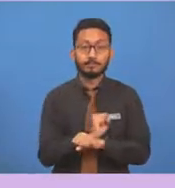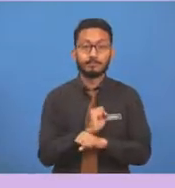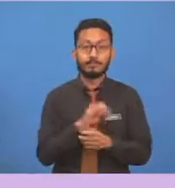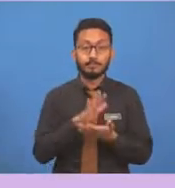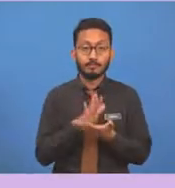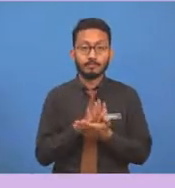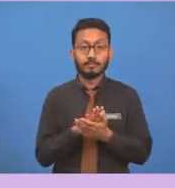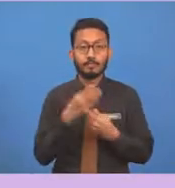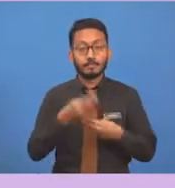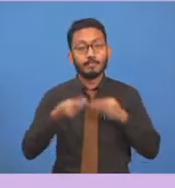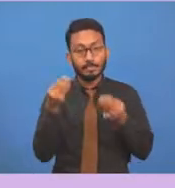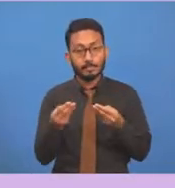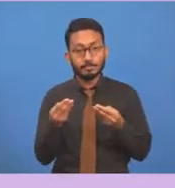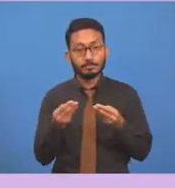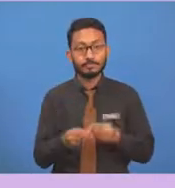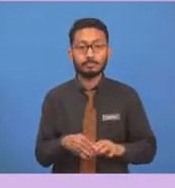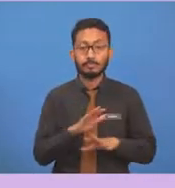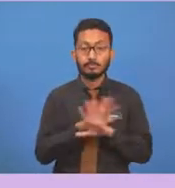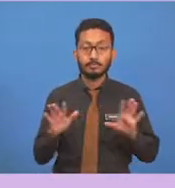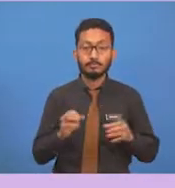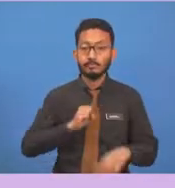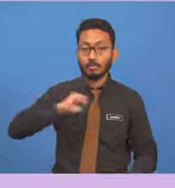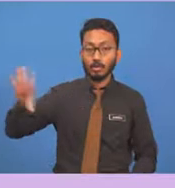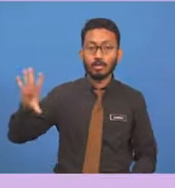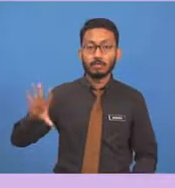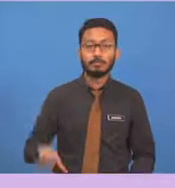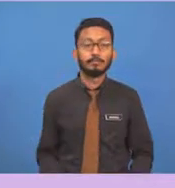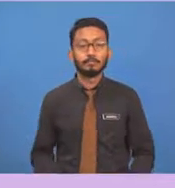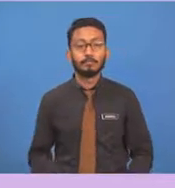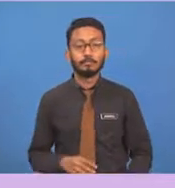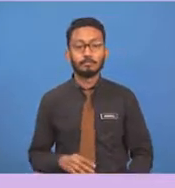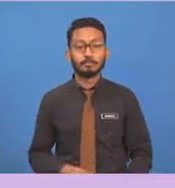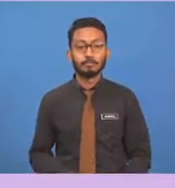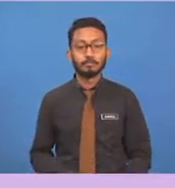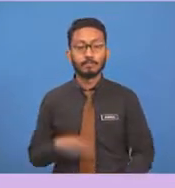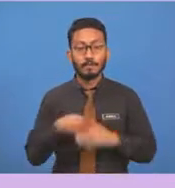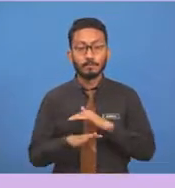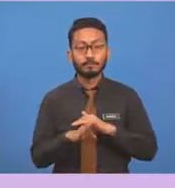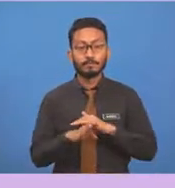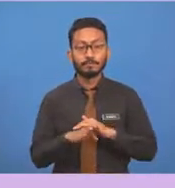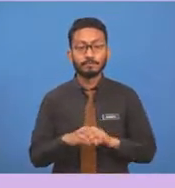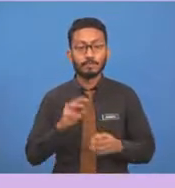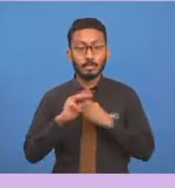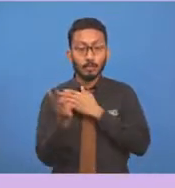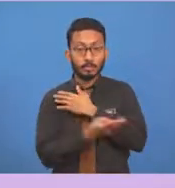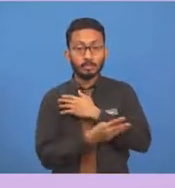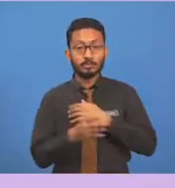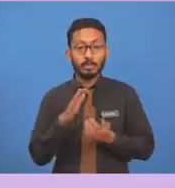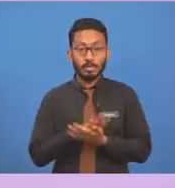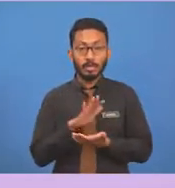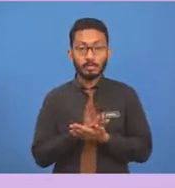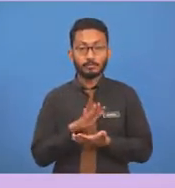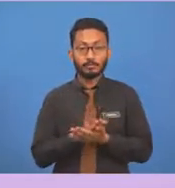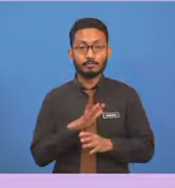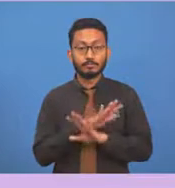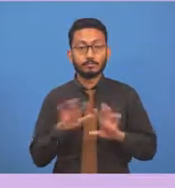oleh cikgu, tidak membuang sampah merata-rata dalam kawasan sekolah, tidak bergaduh dengan warga